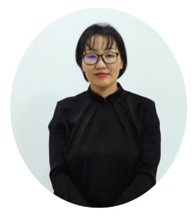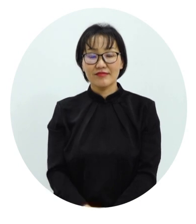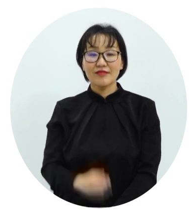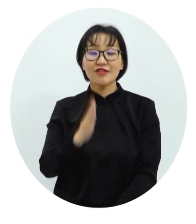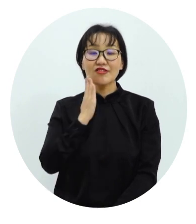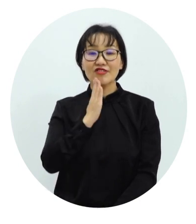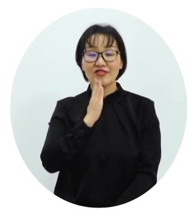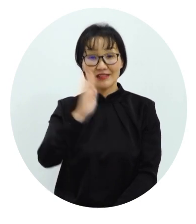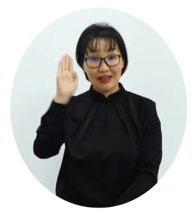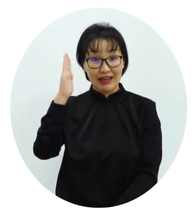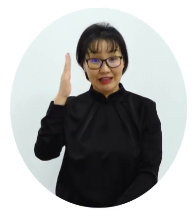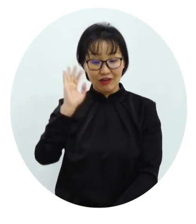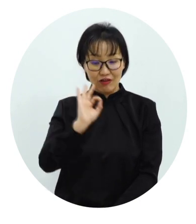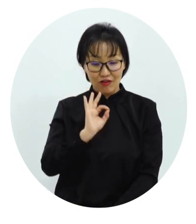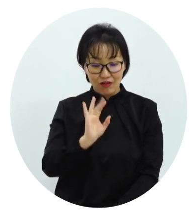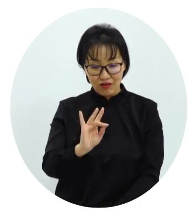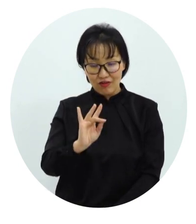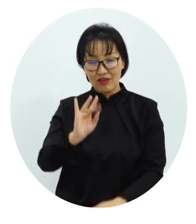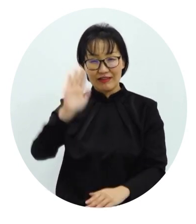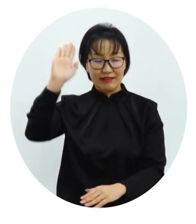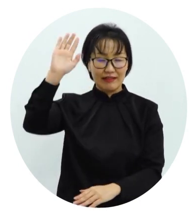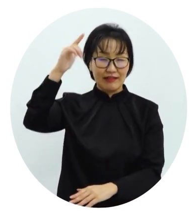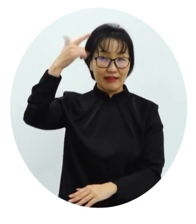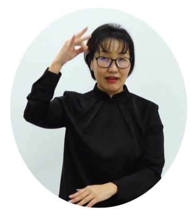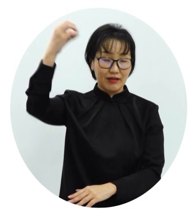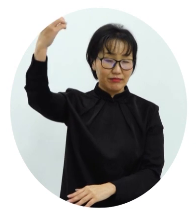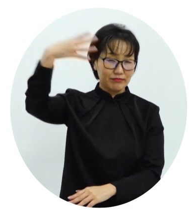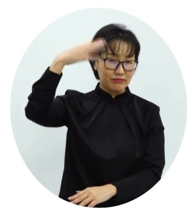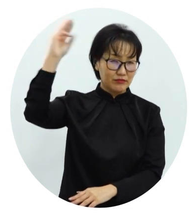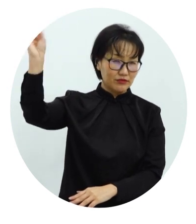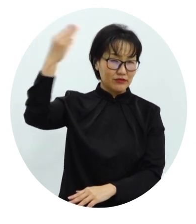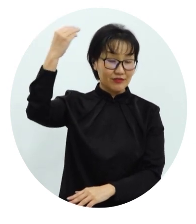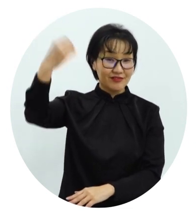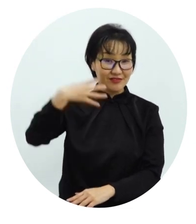За, ээж үүдэр орж ирж байгааг илэрхийлж зурсан байна.